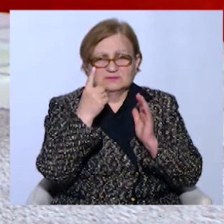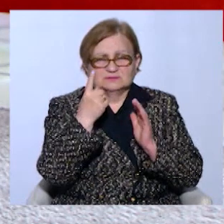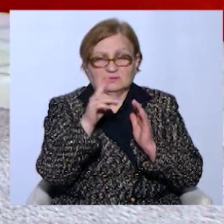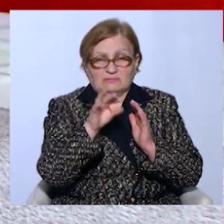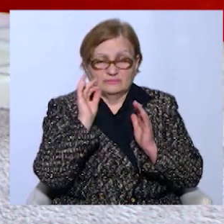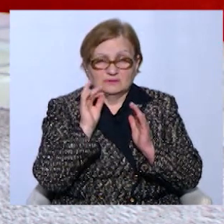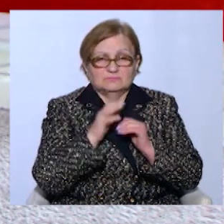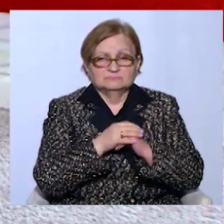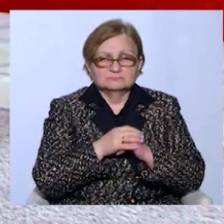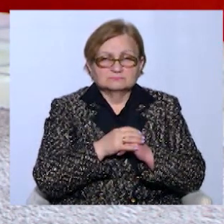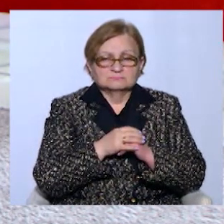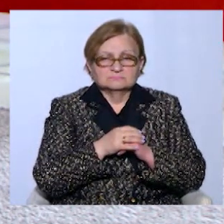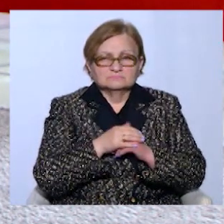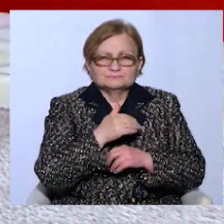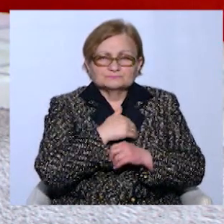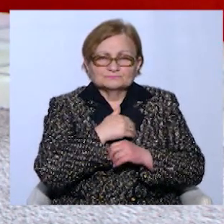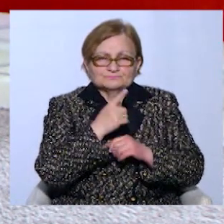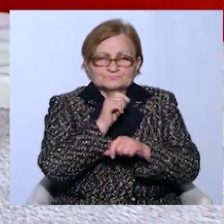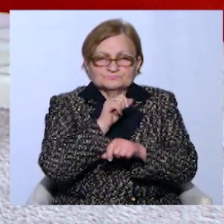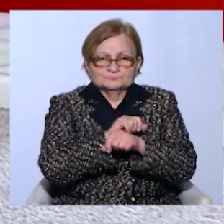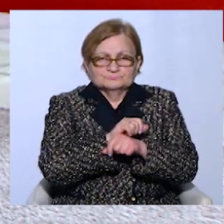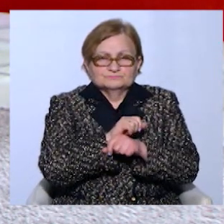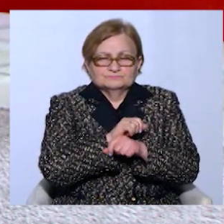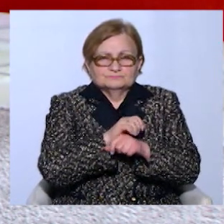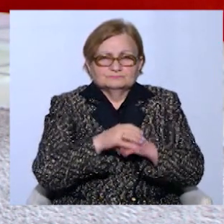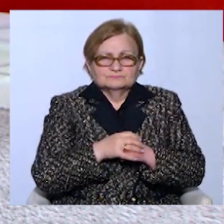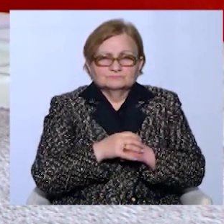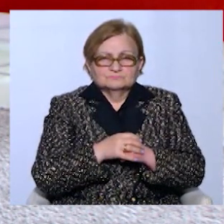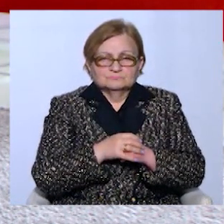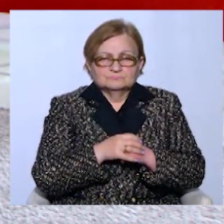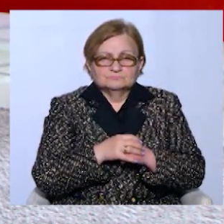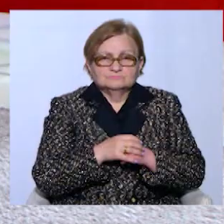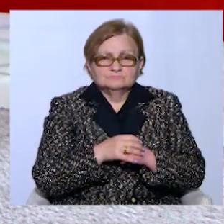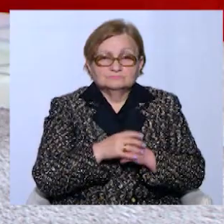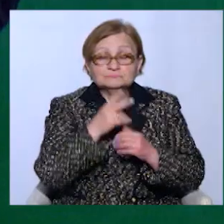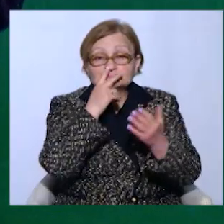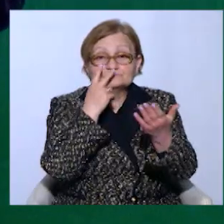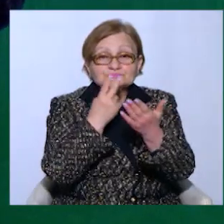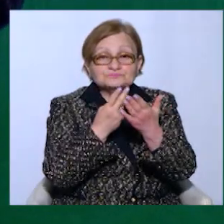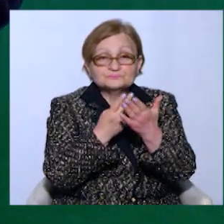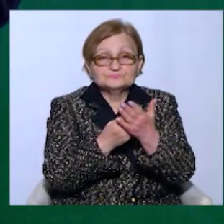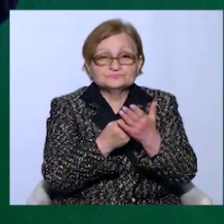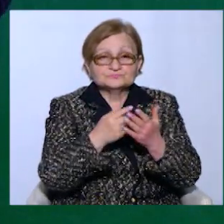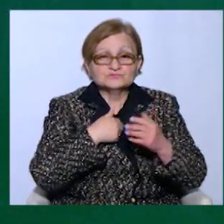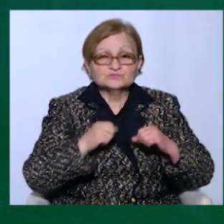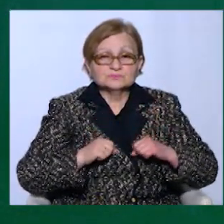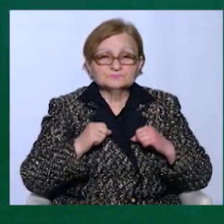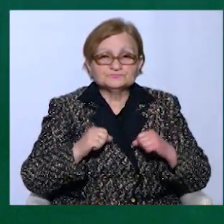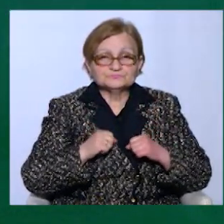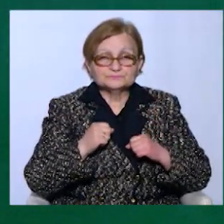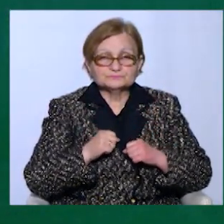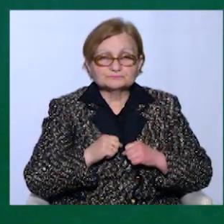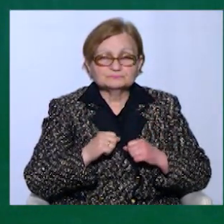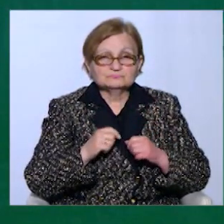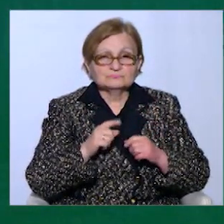და მინდა კიდევ ერთხელ გაგზნობინოთ, განახოთ ის ჩვენი მეცადინეობის, ანუ ჩემი